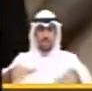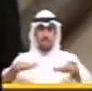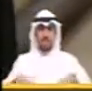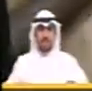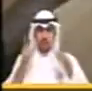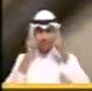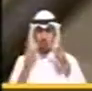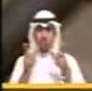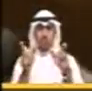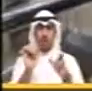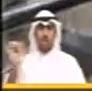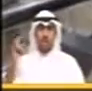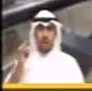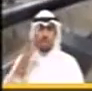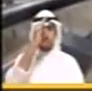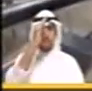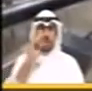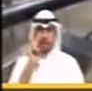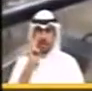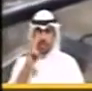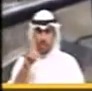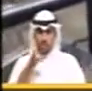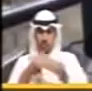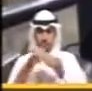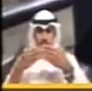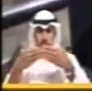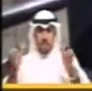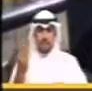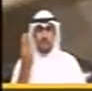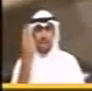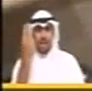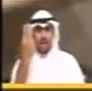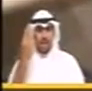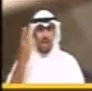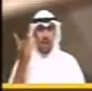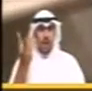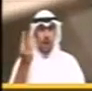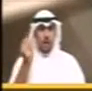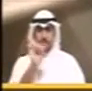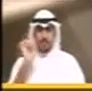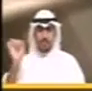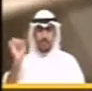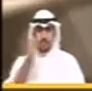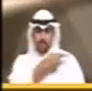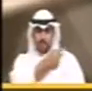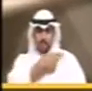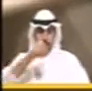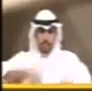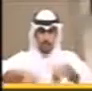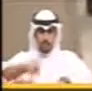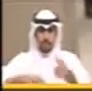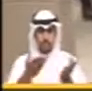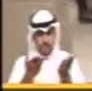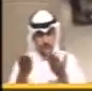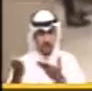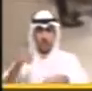متواجد خلف زون 3 لأي شكوى أو لأي مشكلة تصير في مع الركاب في المطار